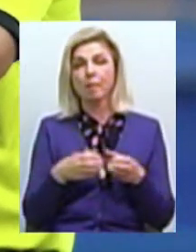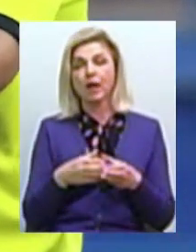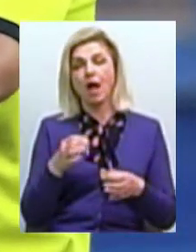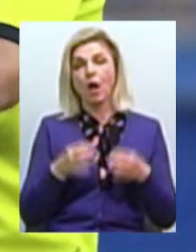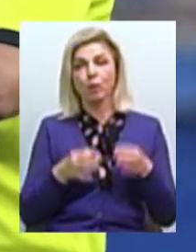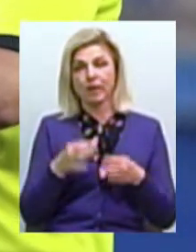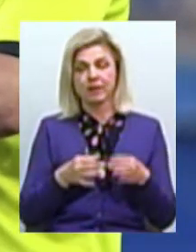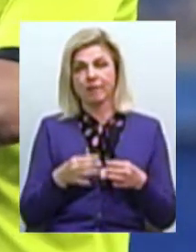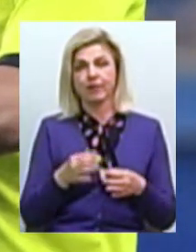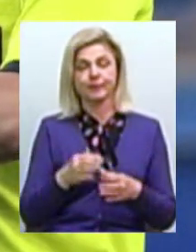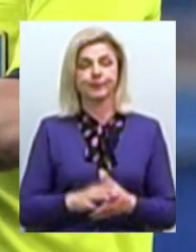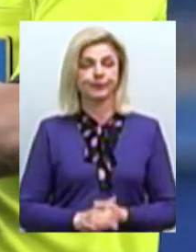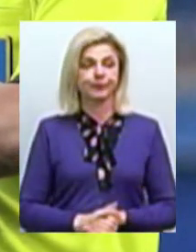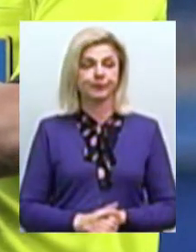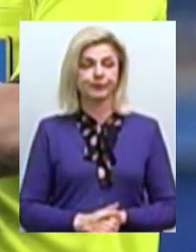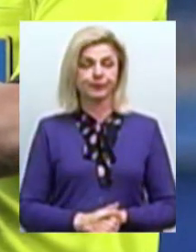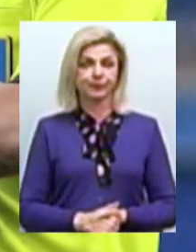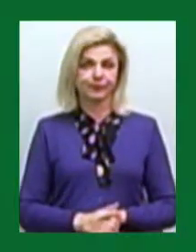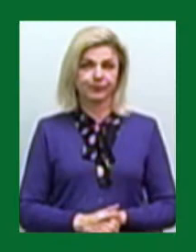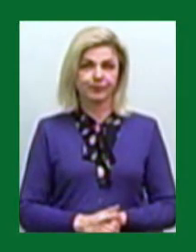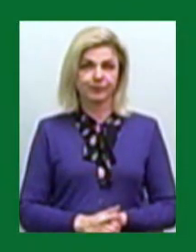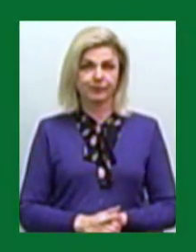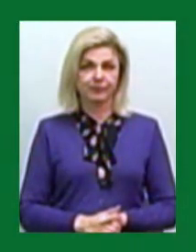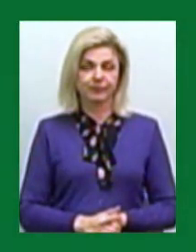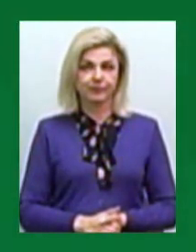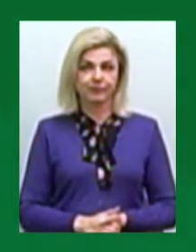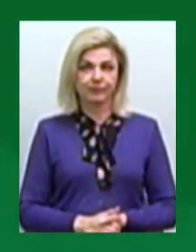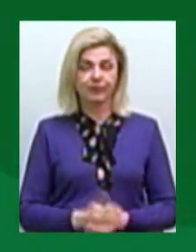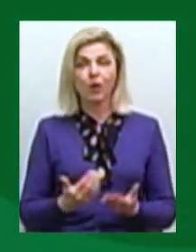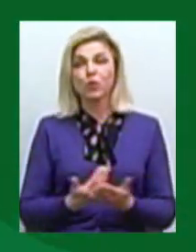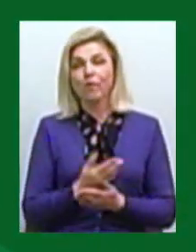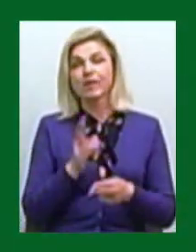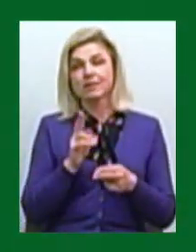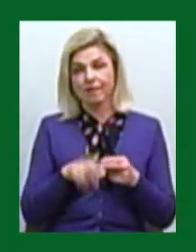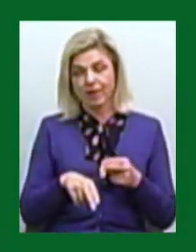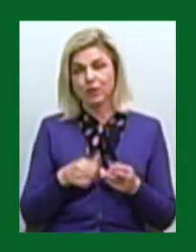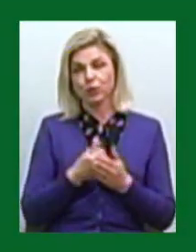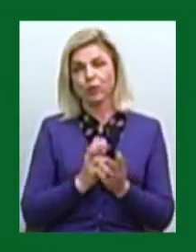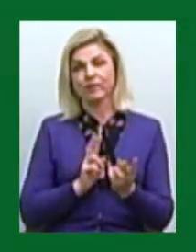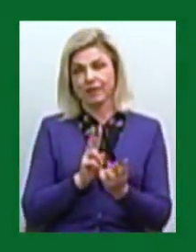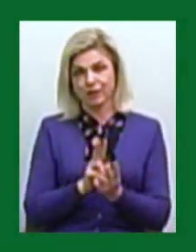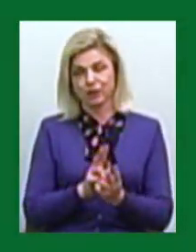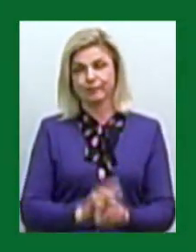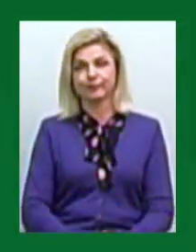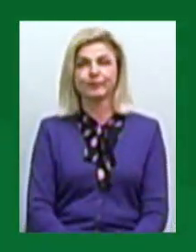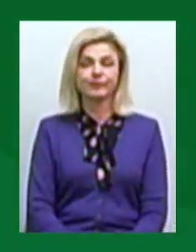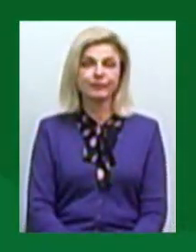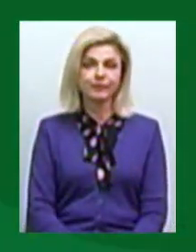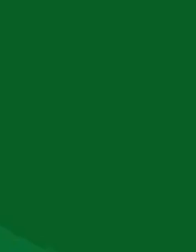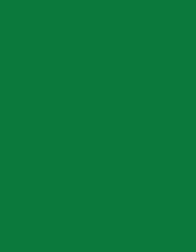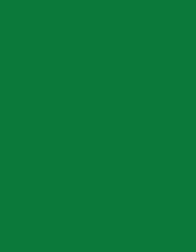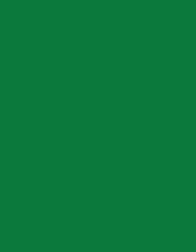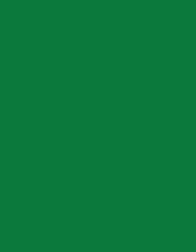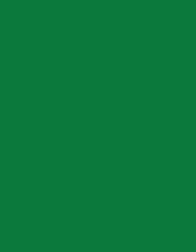чолі з головним суддею Андрієм Коваленком. На цьому випуск завершено. До зустрічі у наступних ефірах. На все добре.